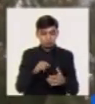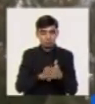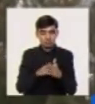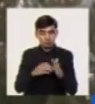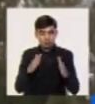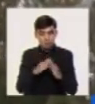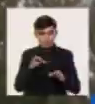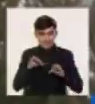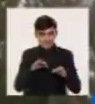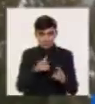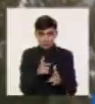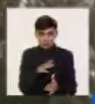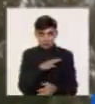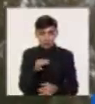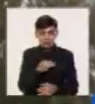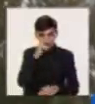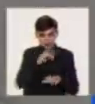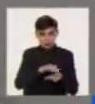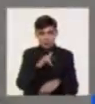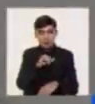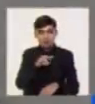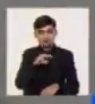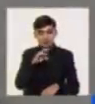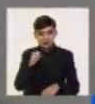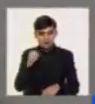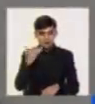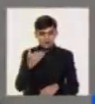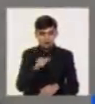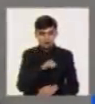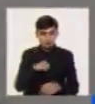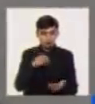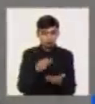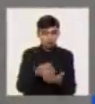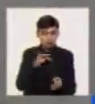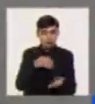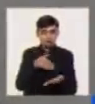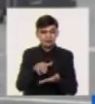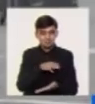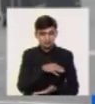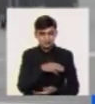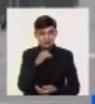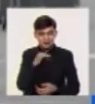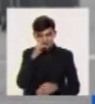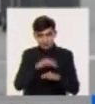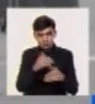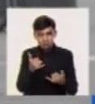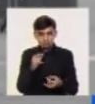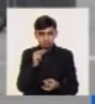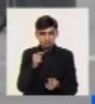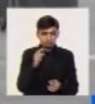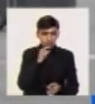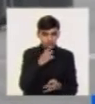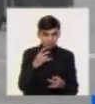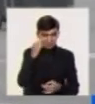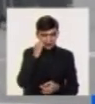дайын тұрған жобадан облыс әкімі Гүлшара Әбдіқалықованың өте қымбат деп бас тартуы. Әкім қазір ақшаны үнемдеу үшін